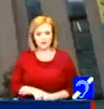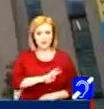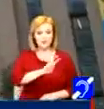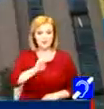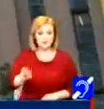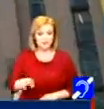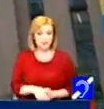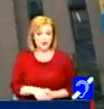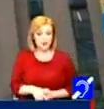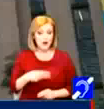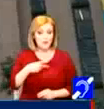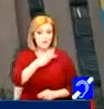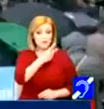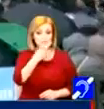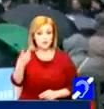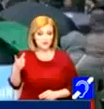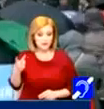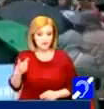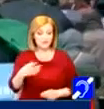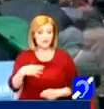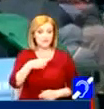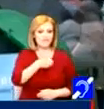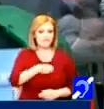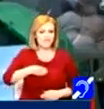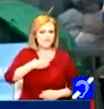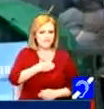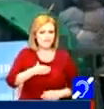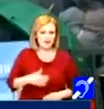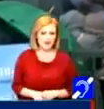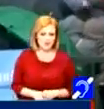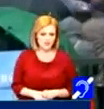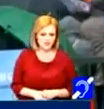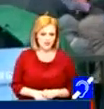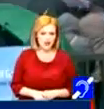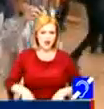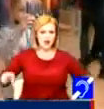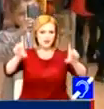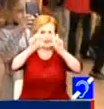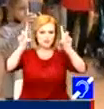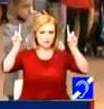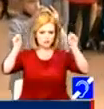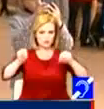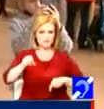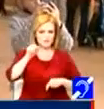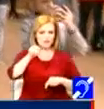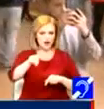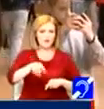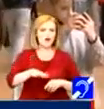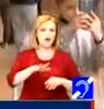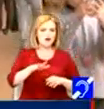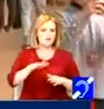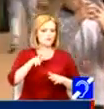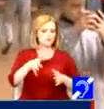vântul tăios și s-au așezat la o coadă de o oră pentru a intra în sediul Consiliului Uniunii Europene, locul unde se iau deciziile care ne marchează